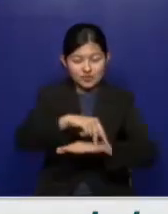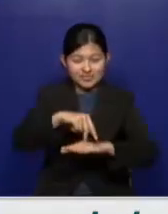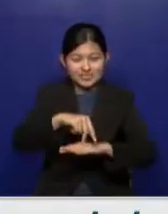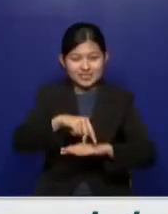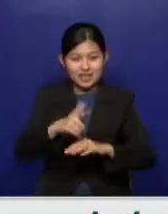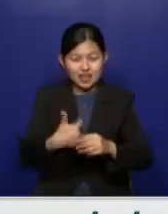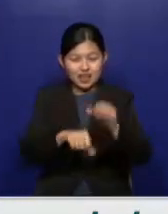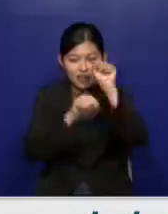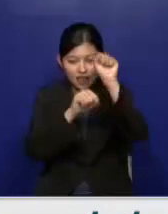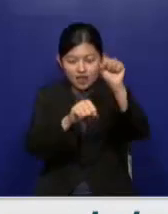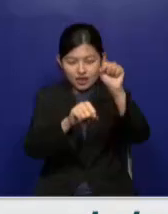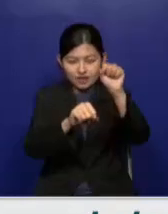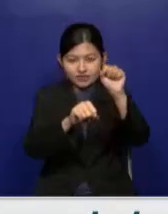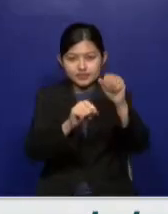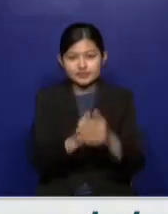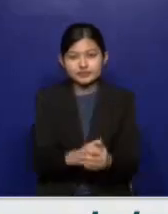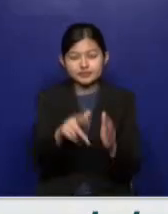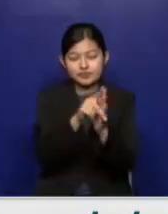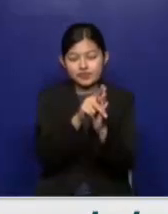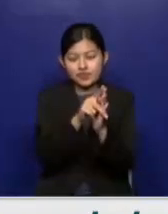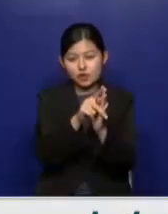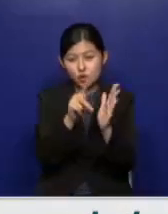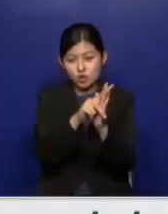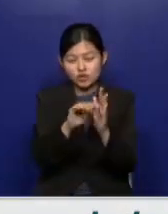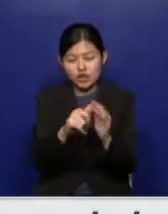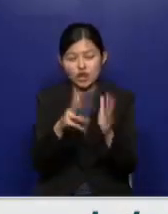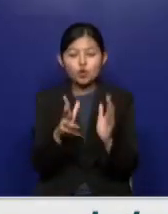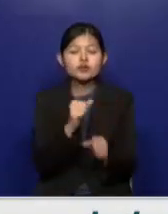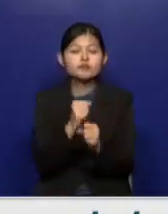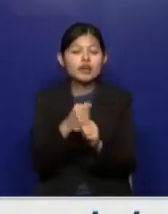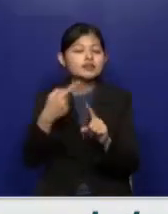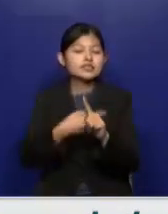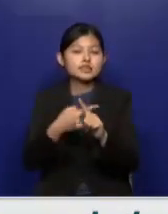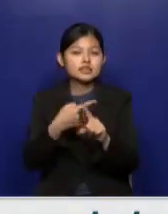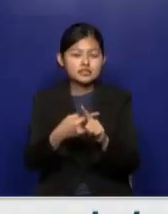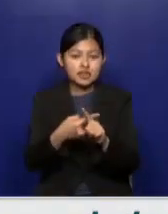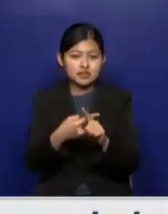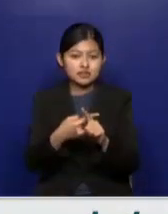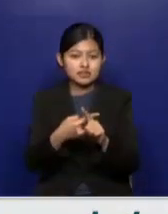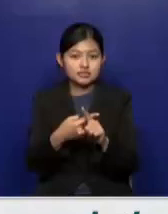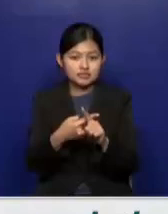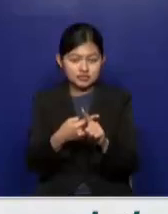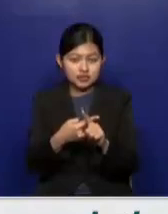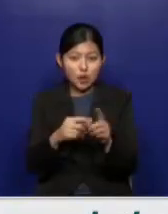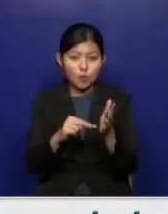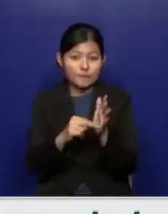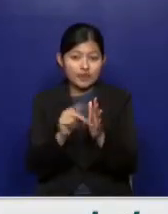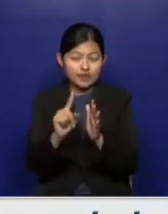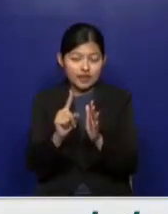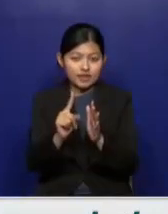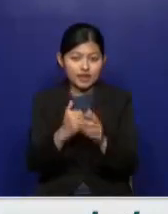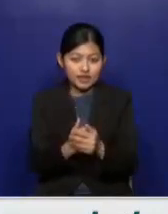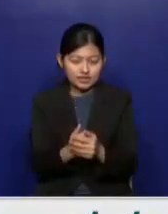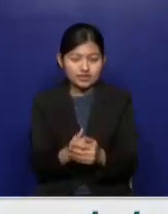าให้ลูกจ้างประจำที่ประสงค์จะรับบำเหน็จรายเดือนก็คือบำนาญชนิ